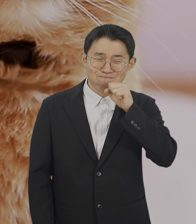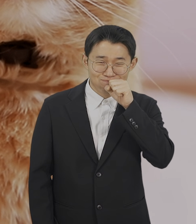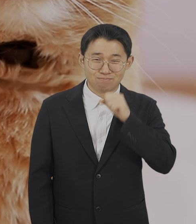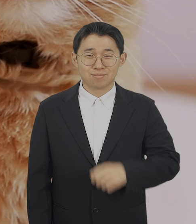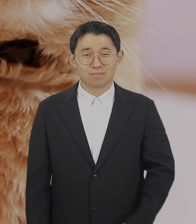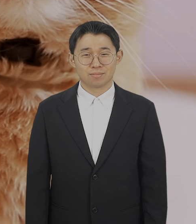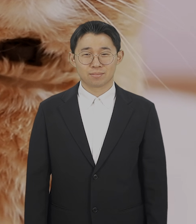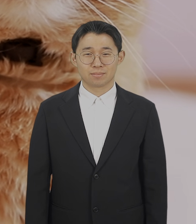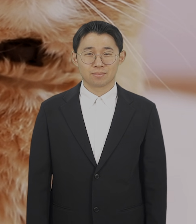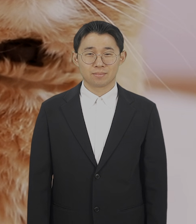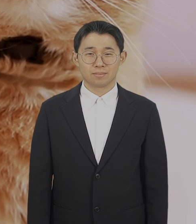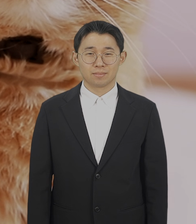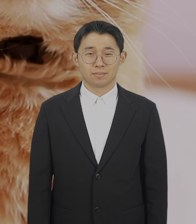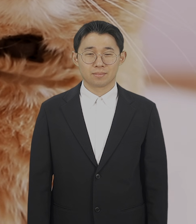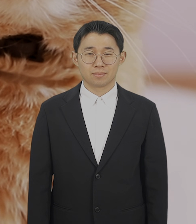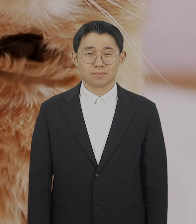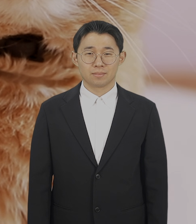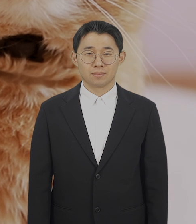기분 좋아지죠?